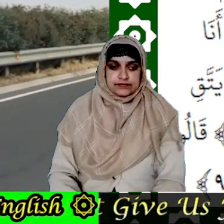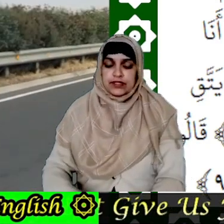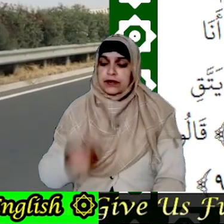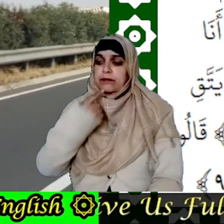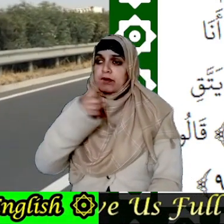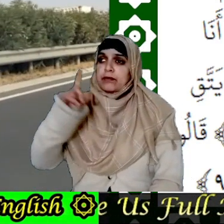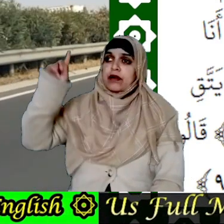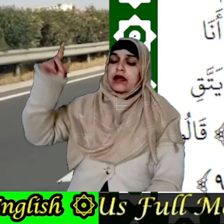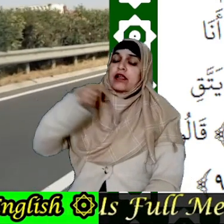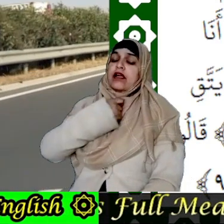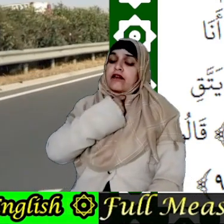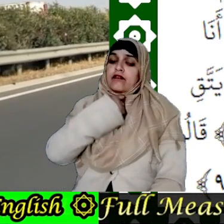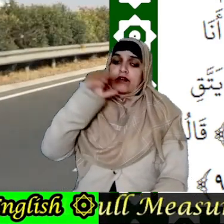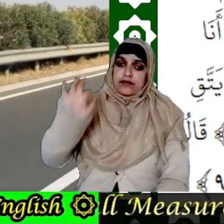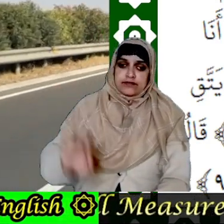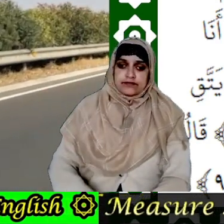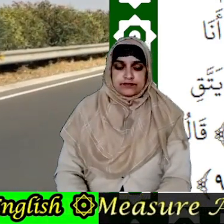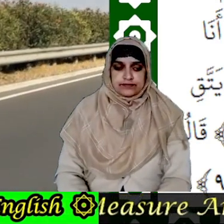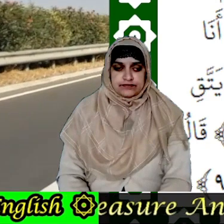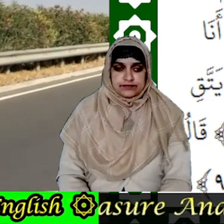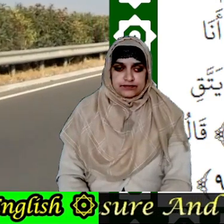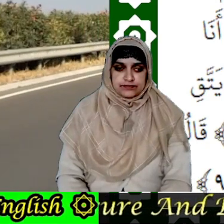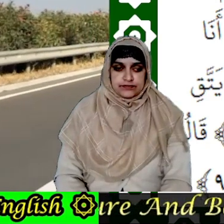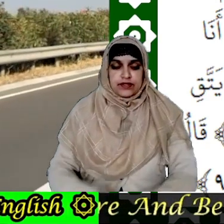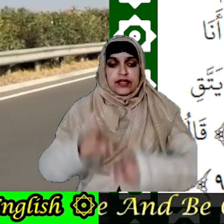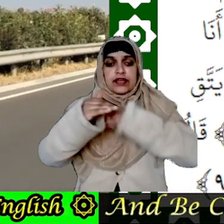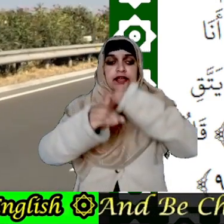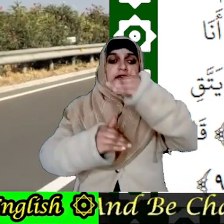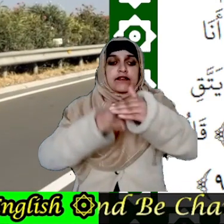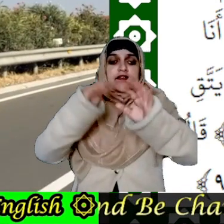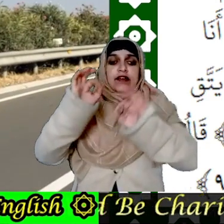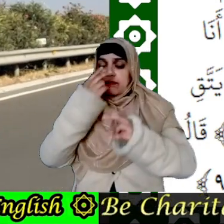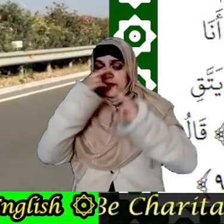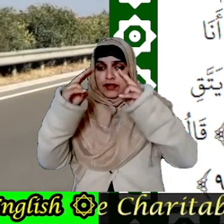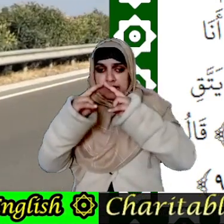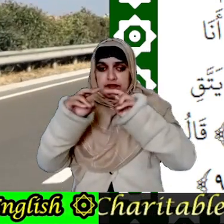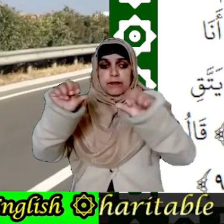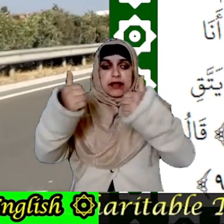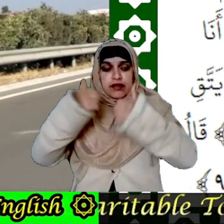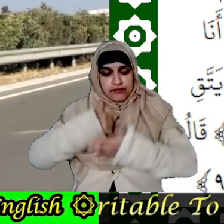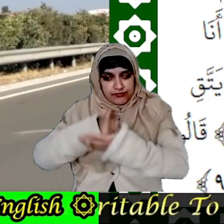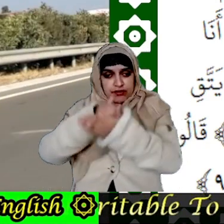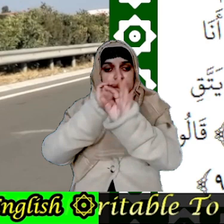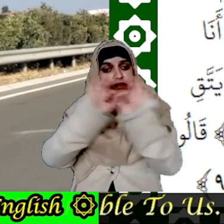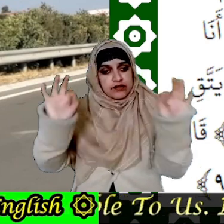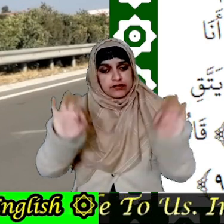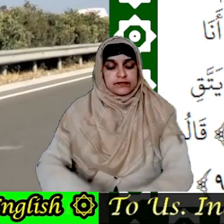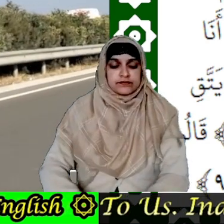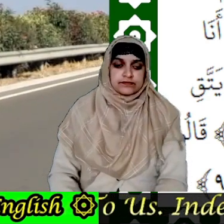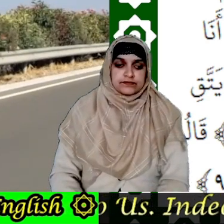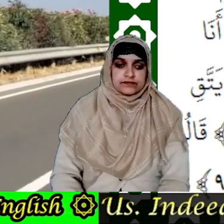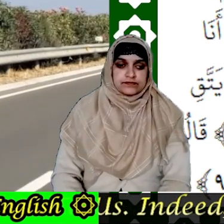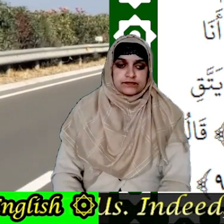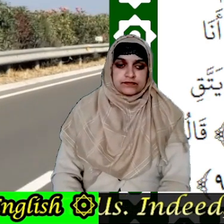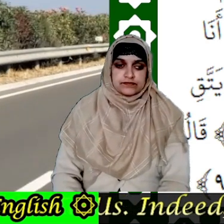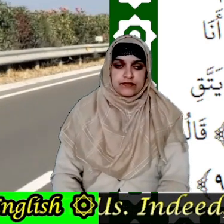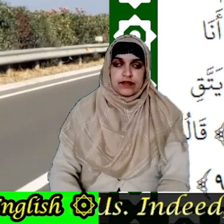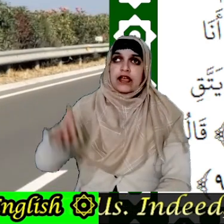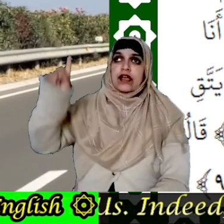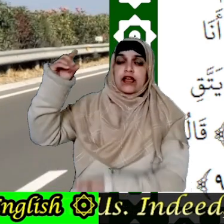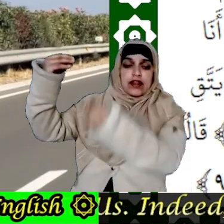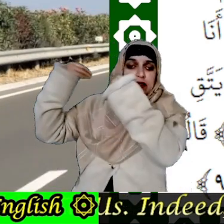يتق ويصبر فإن الله لا يضيع أجر المحسنين